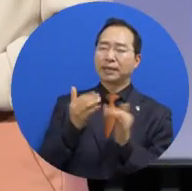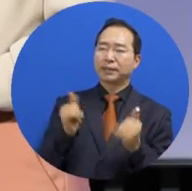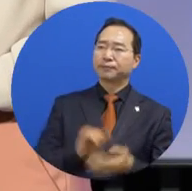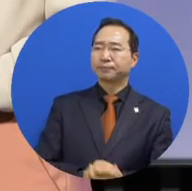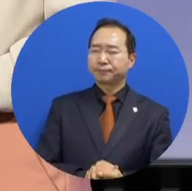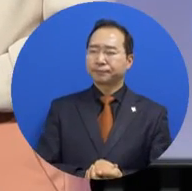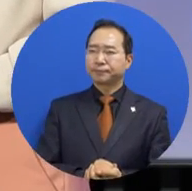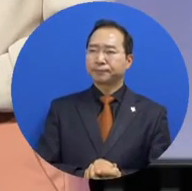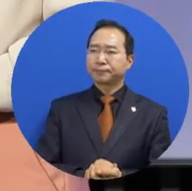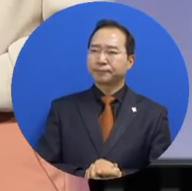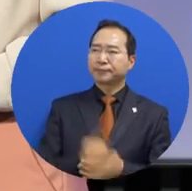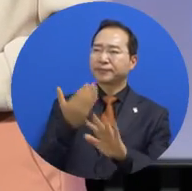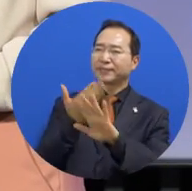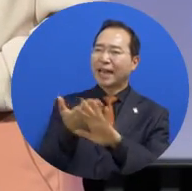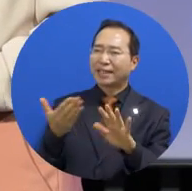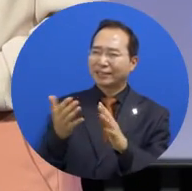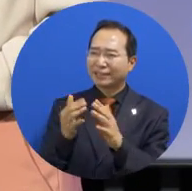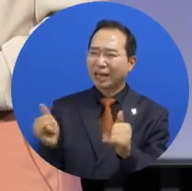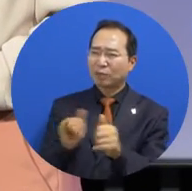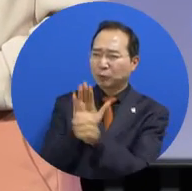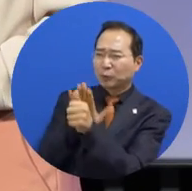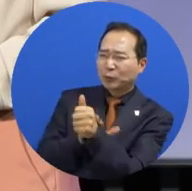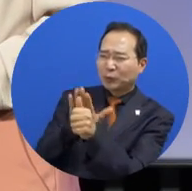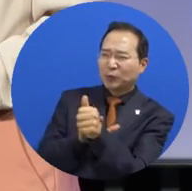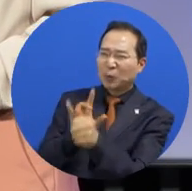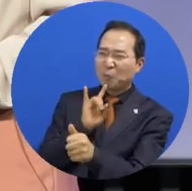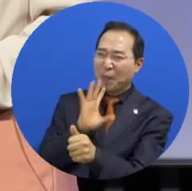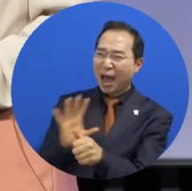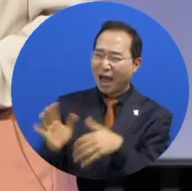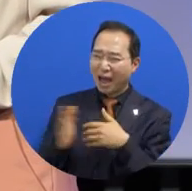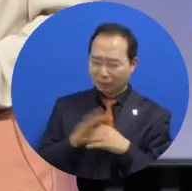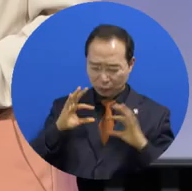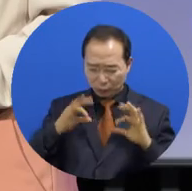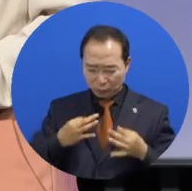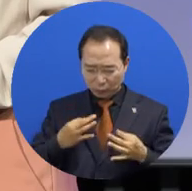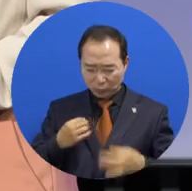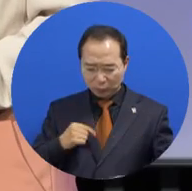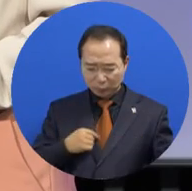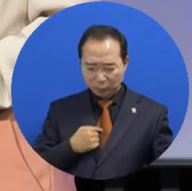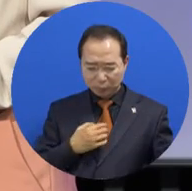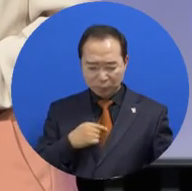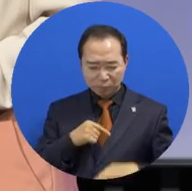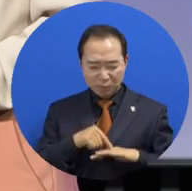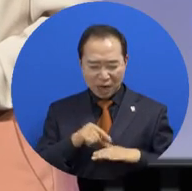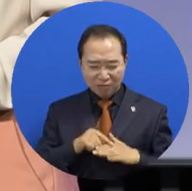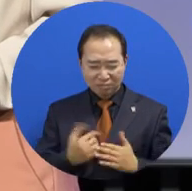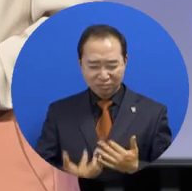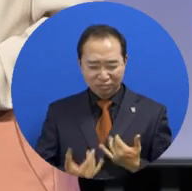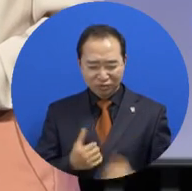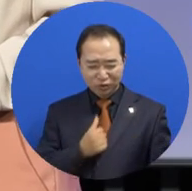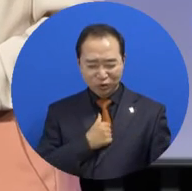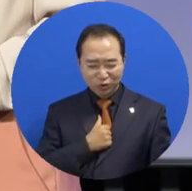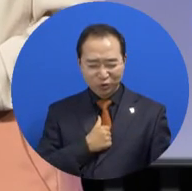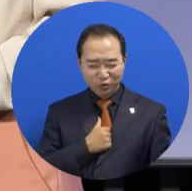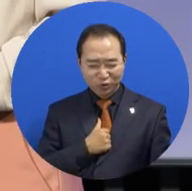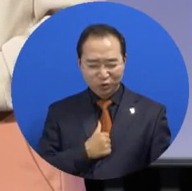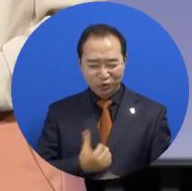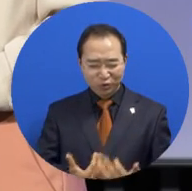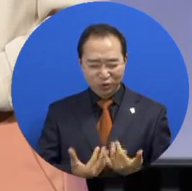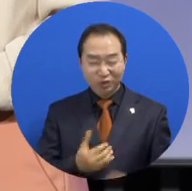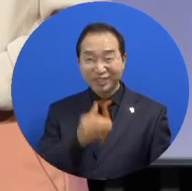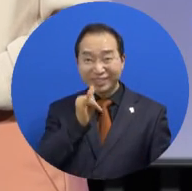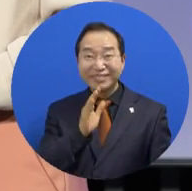남에게 친절하거나 남에게 듣기 좋은 말만 하다 보면 또 소외가 일어나요. 내 속에서는 지금 막 우라통이